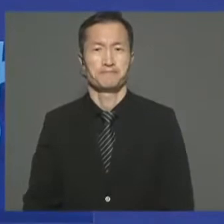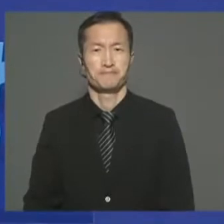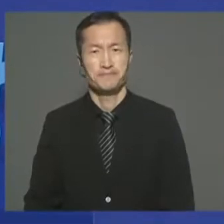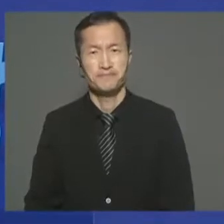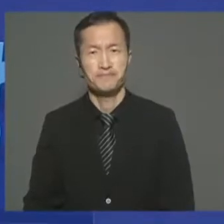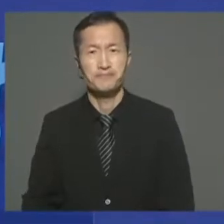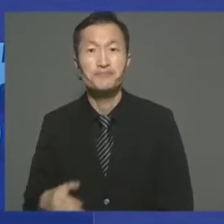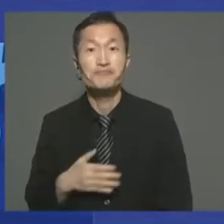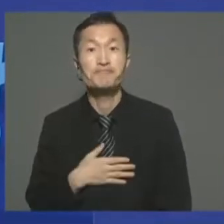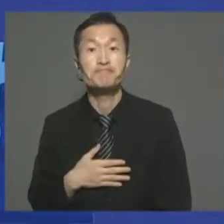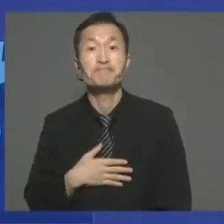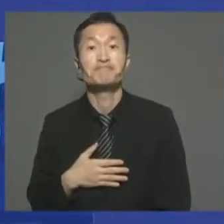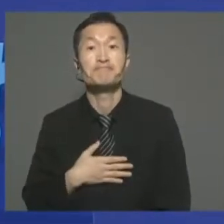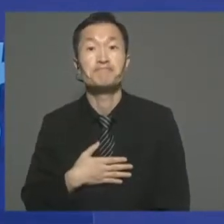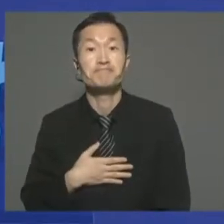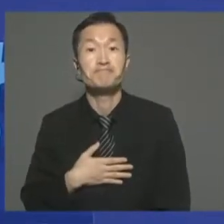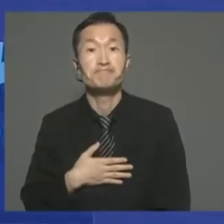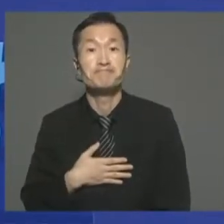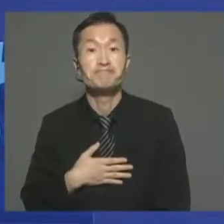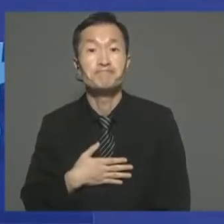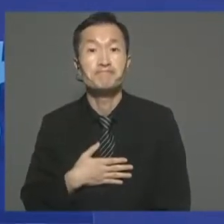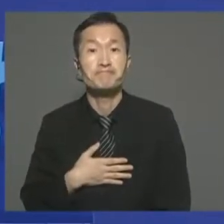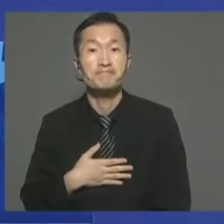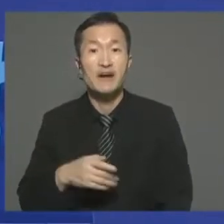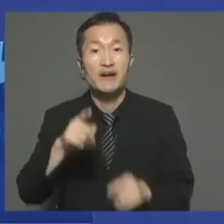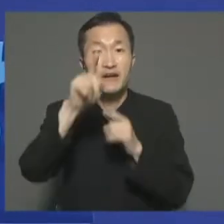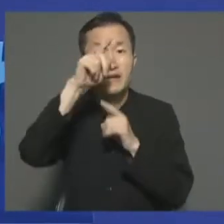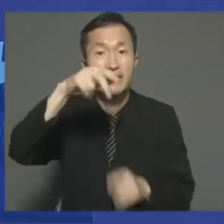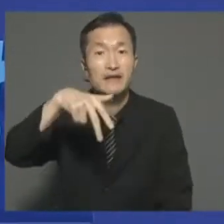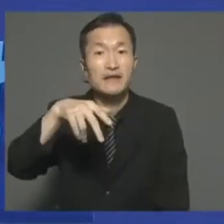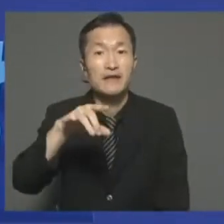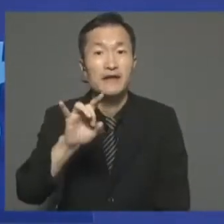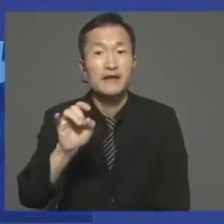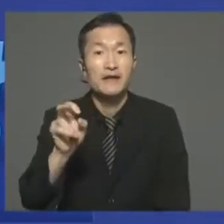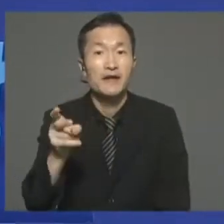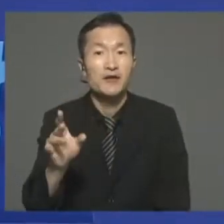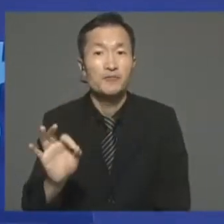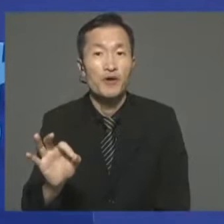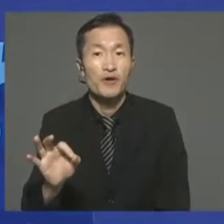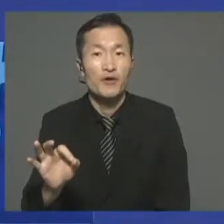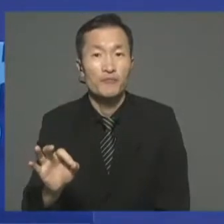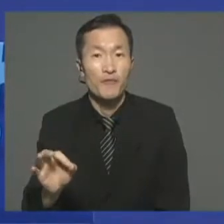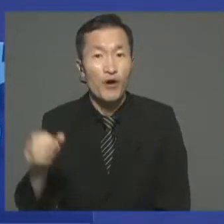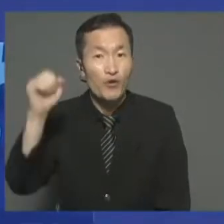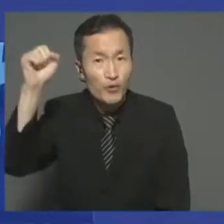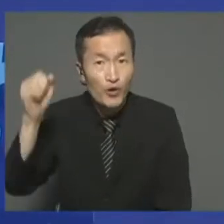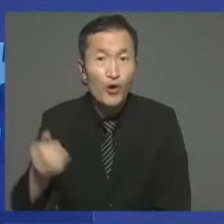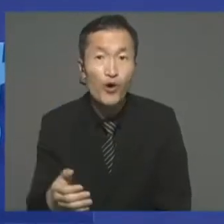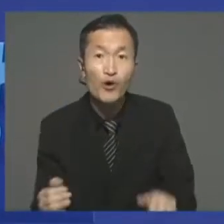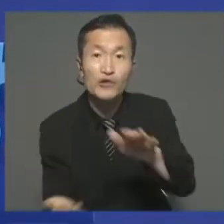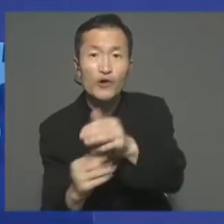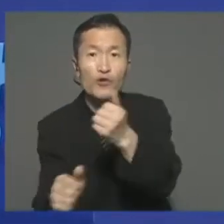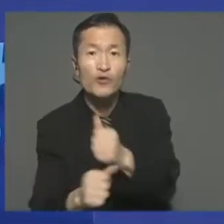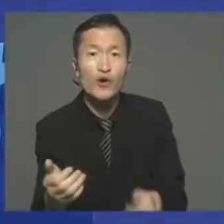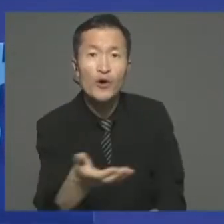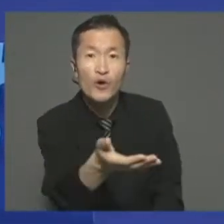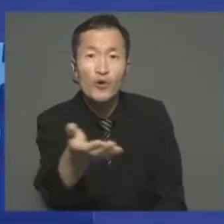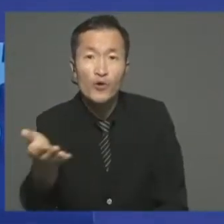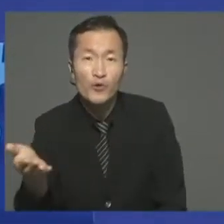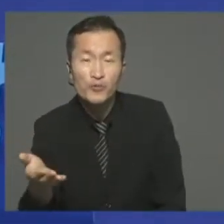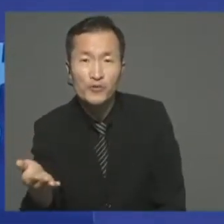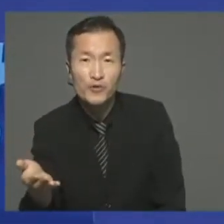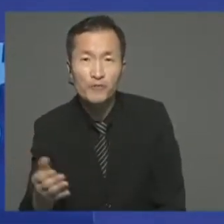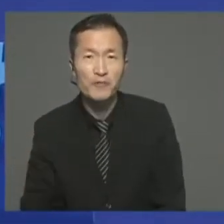것처럼 저는 그렇게 하겠습니다. 우리 이재명 후보도, 그리고 우리 최고위원 동지들께서, 후보 동지들께서도 그런 용기를